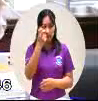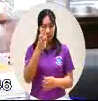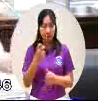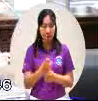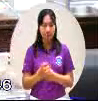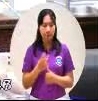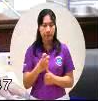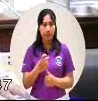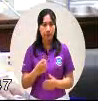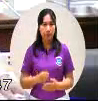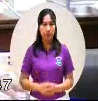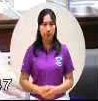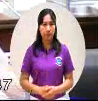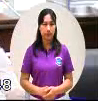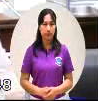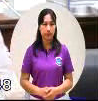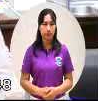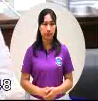好，下一页